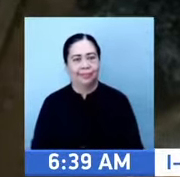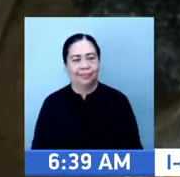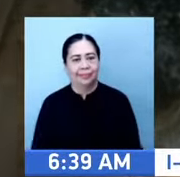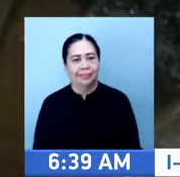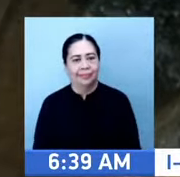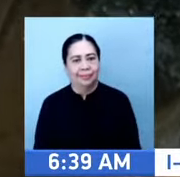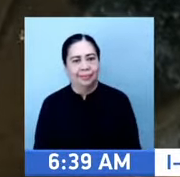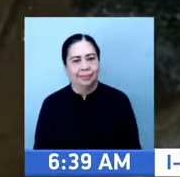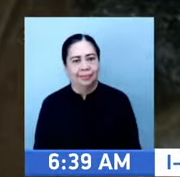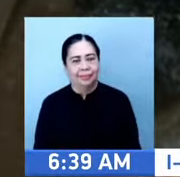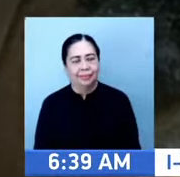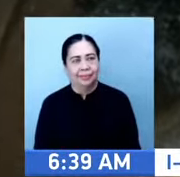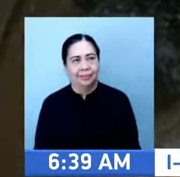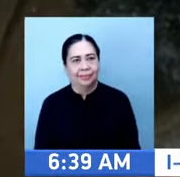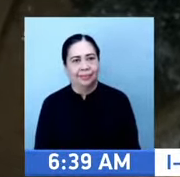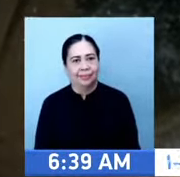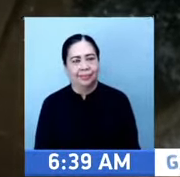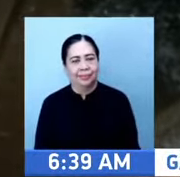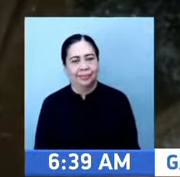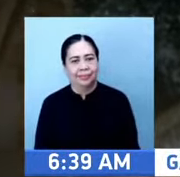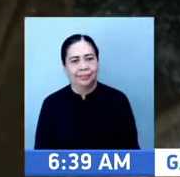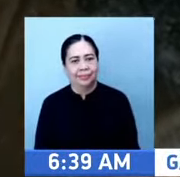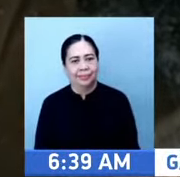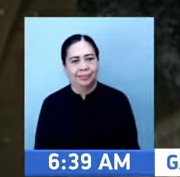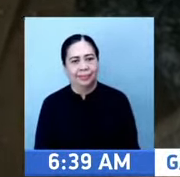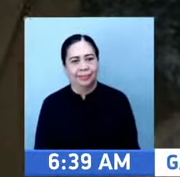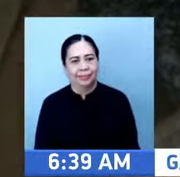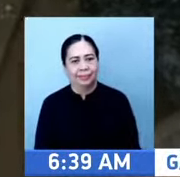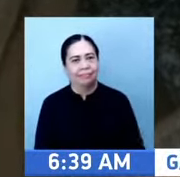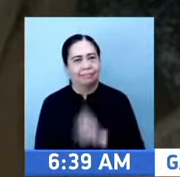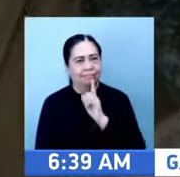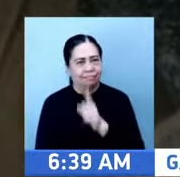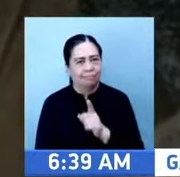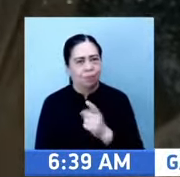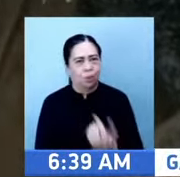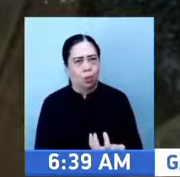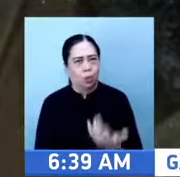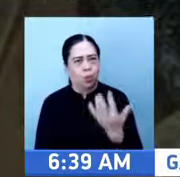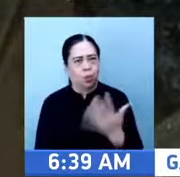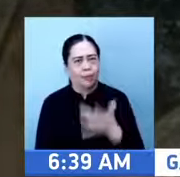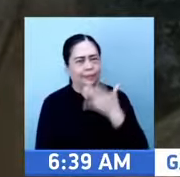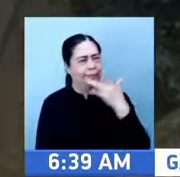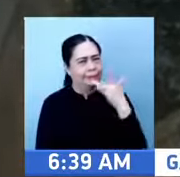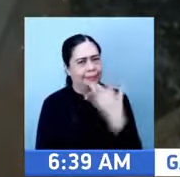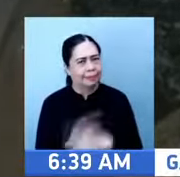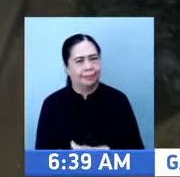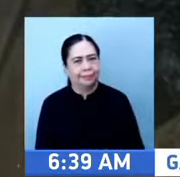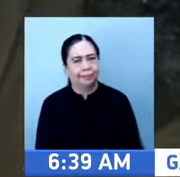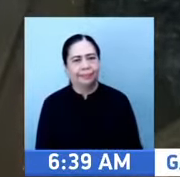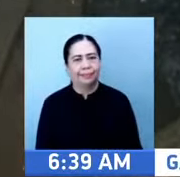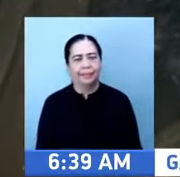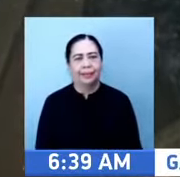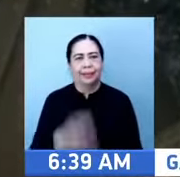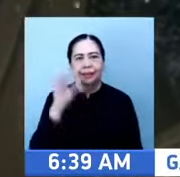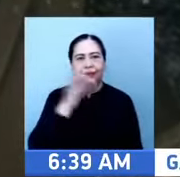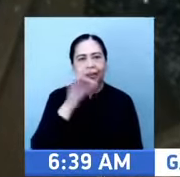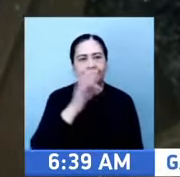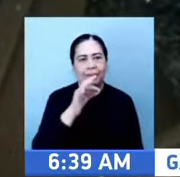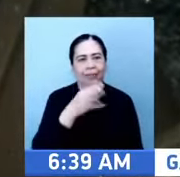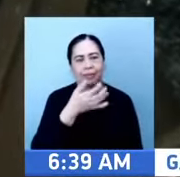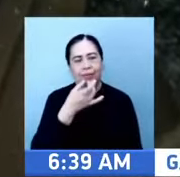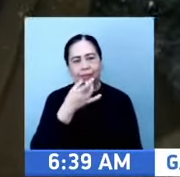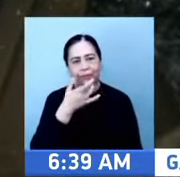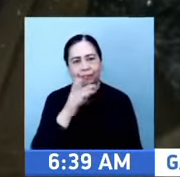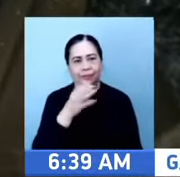Again, isa lang ito dun sa mga sineserve nilang talaga naman naglalagablab sa sarap. Yes, Chef. Mga Pinoy favorite. And yun nga sabi natin, 6 na